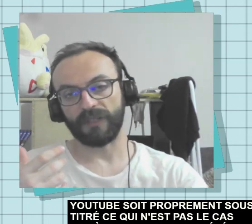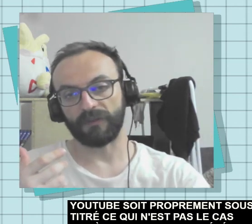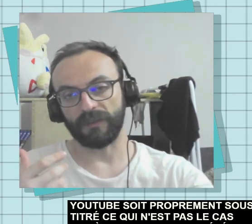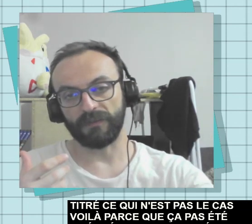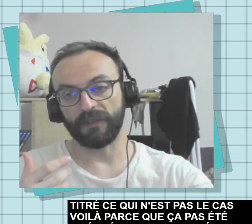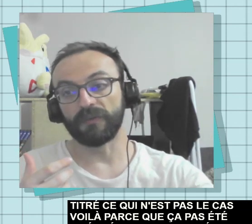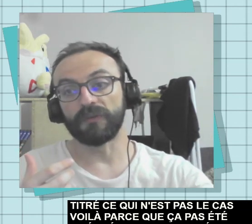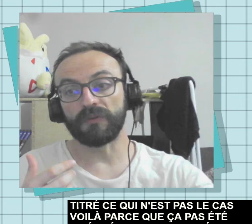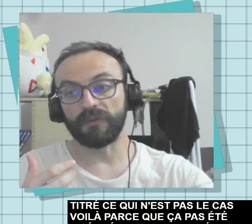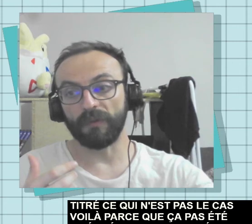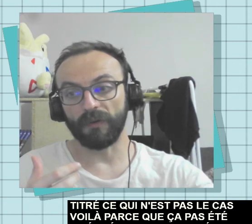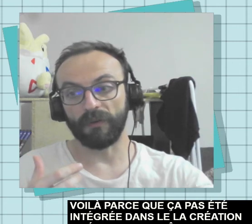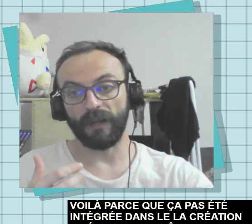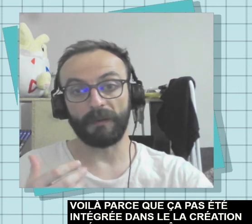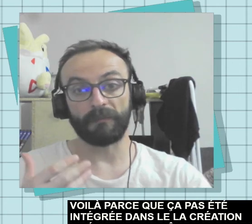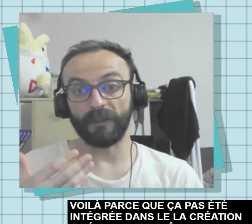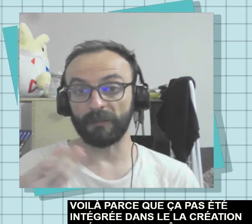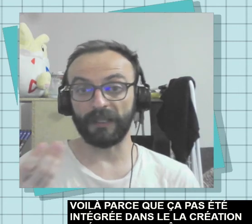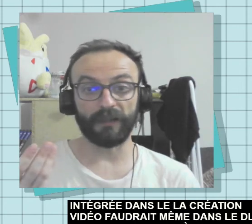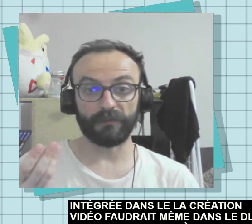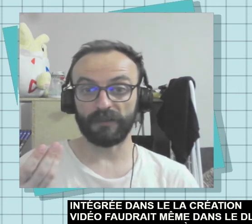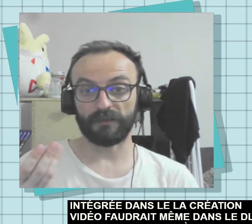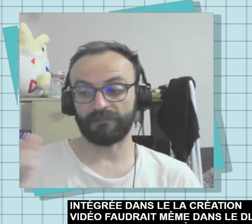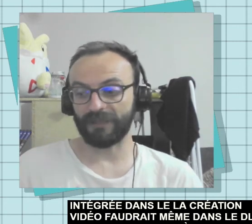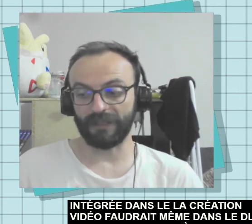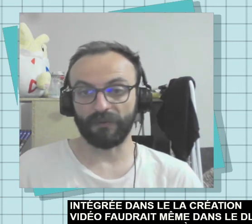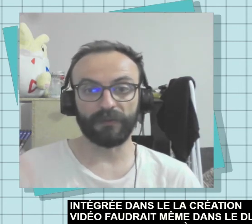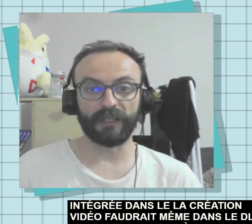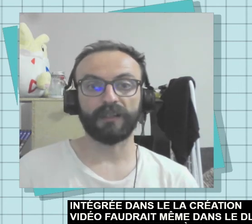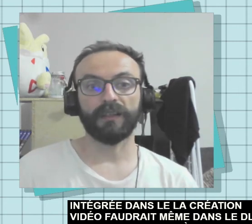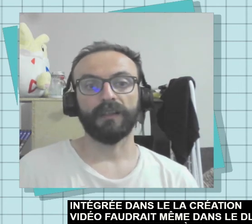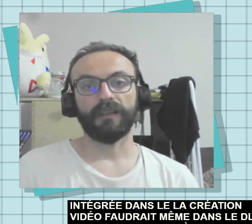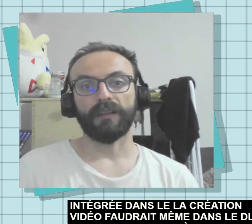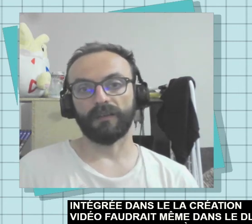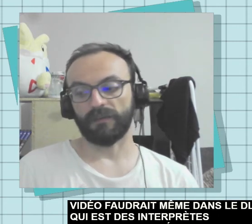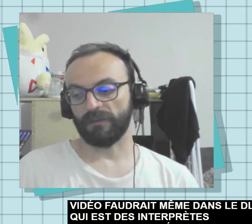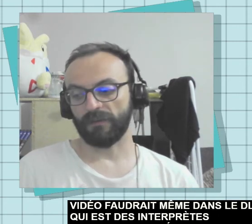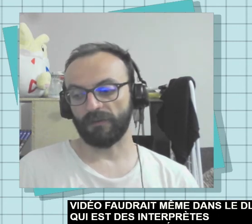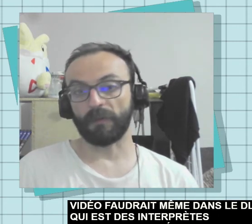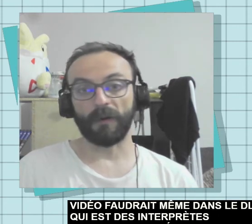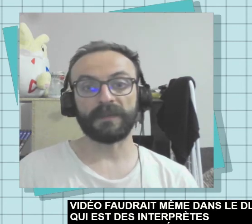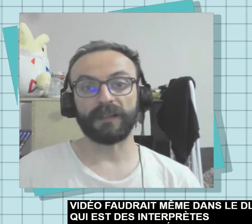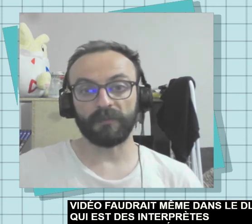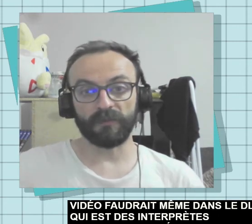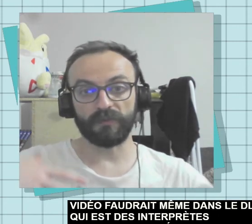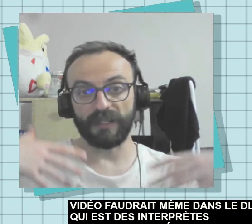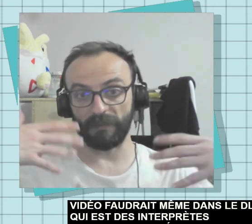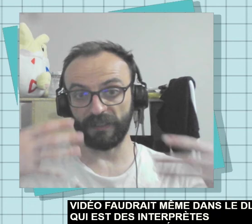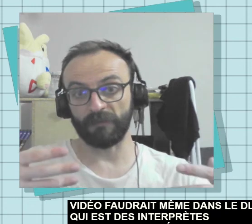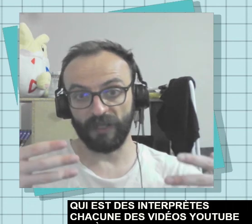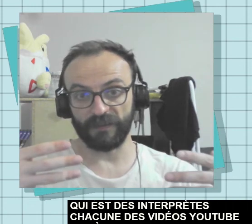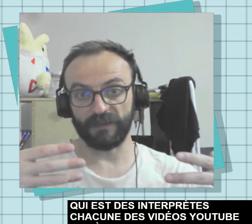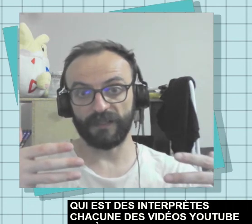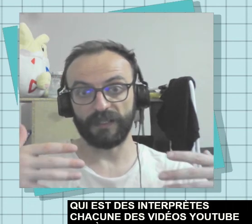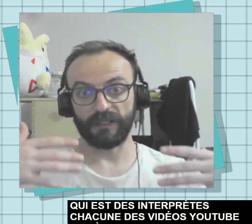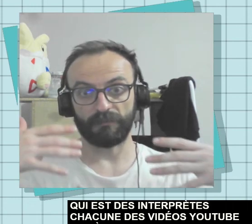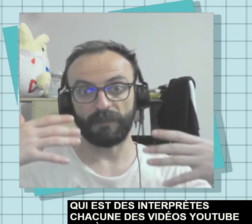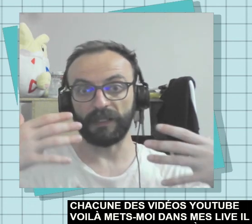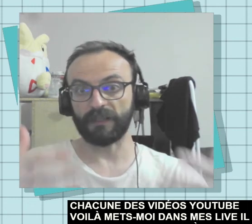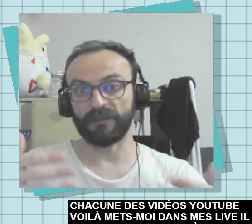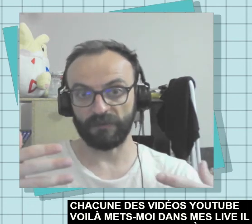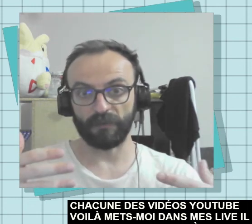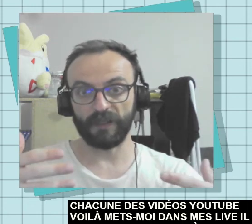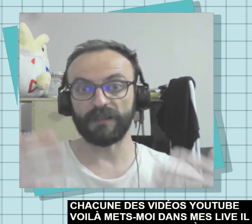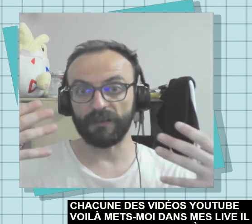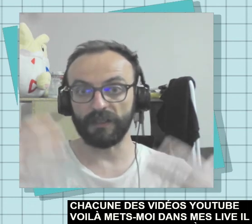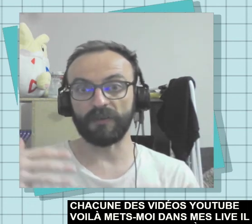pour chacune des vidéos YouTube. Voilà, même moi dans mes lives, il le faudrait. Le problème, c'est que comme du coup, c'est pas démocratisé par les